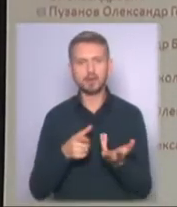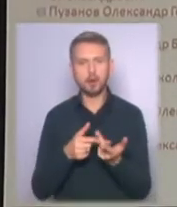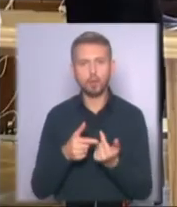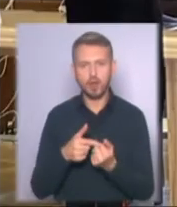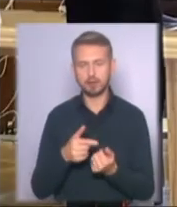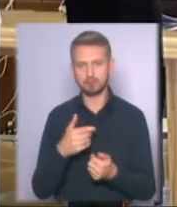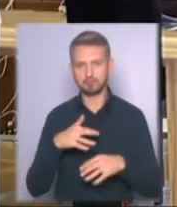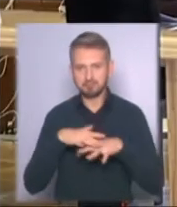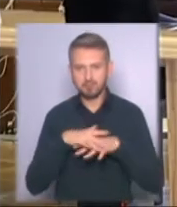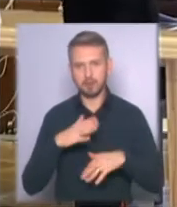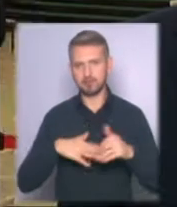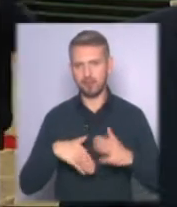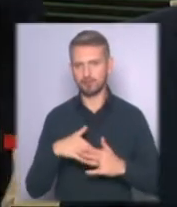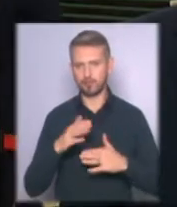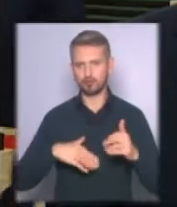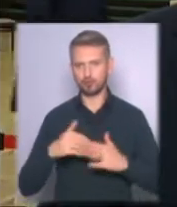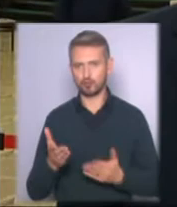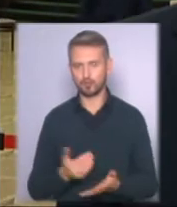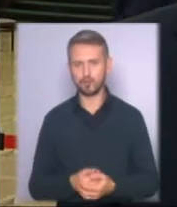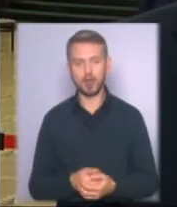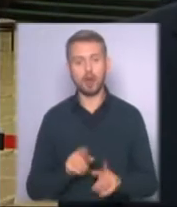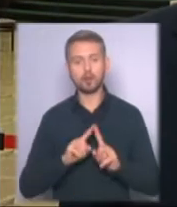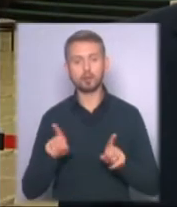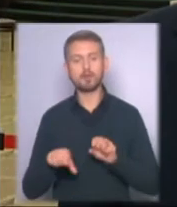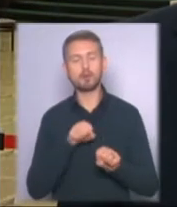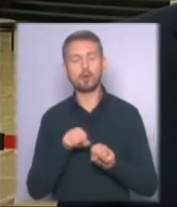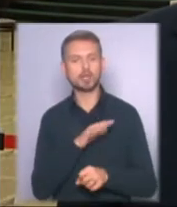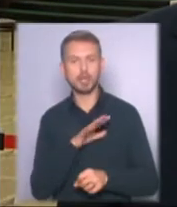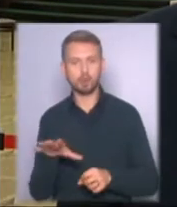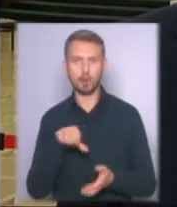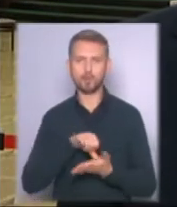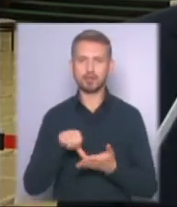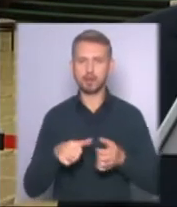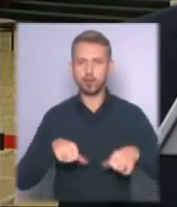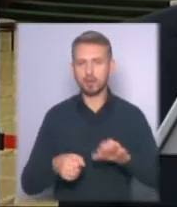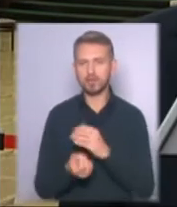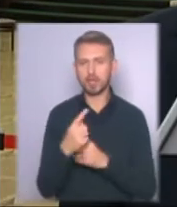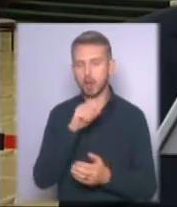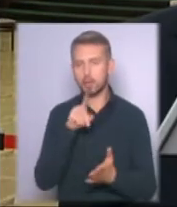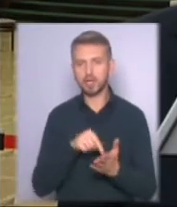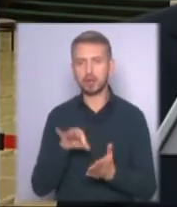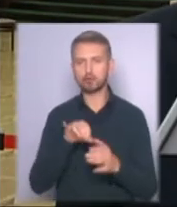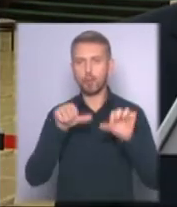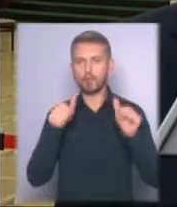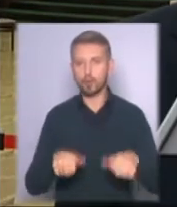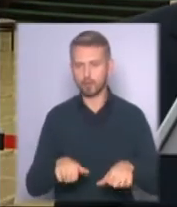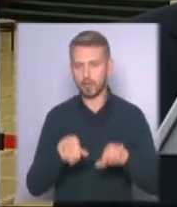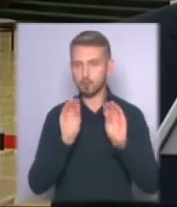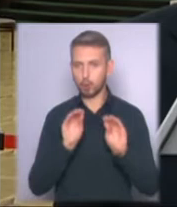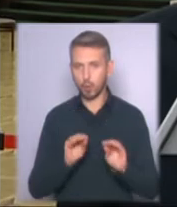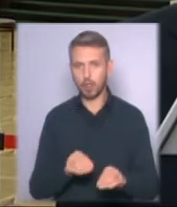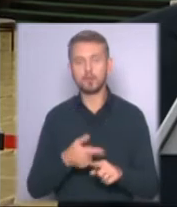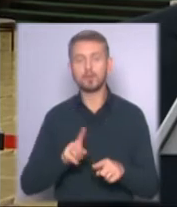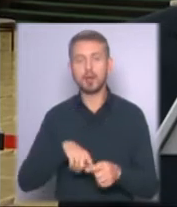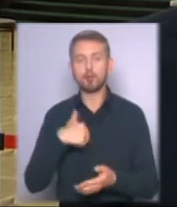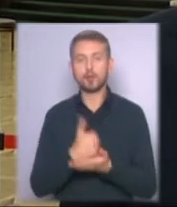вручну. Особливих порушень не було. В членів комісії виникали питання щодо оформлення протоколів. Це основне те, що